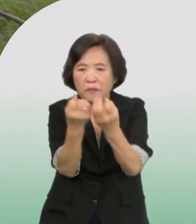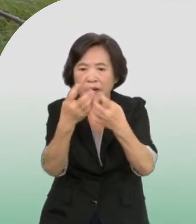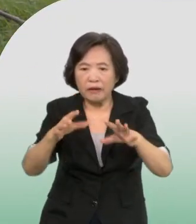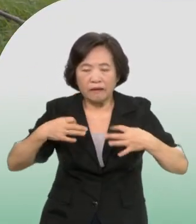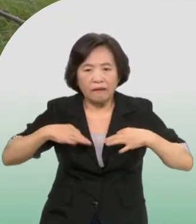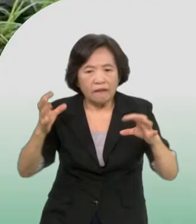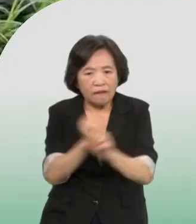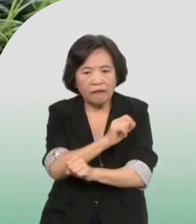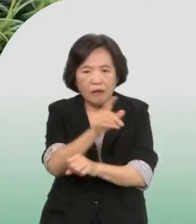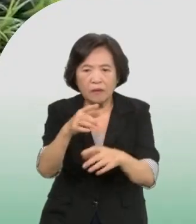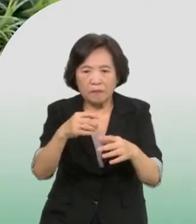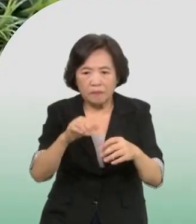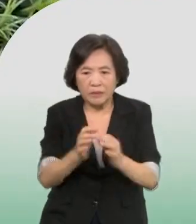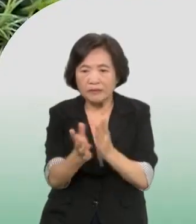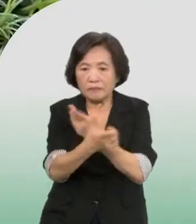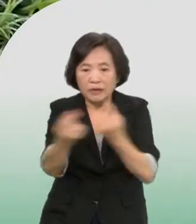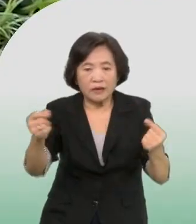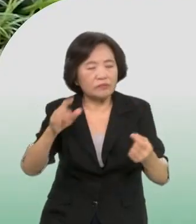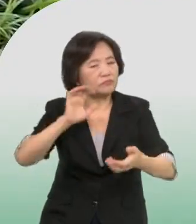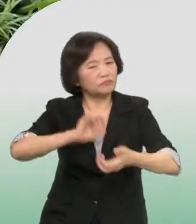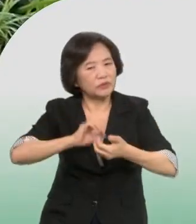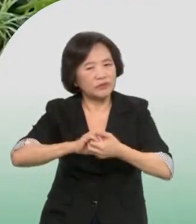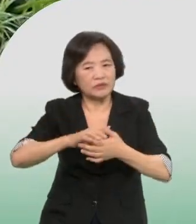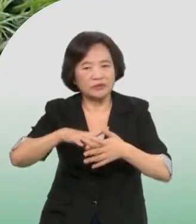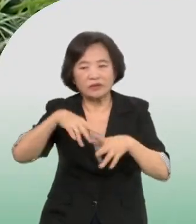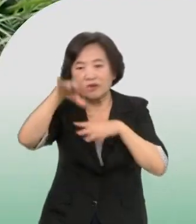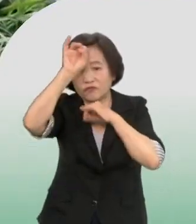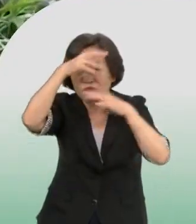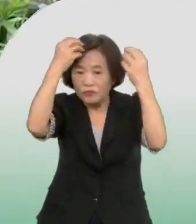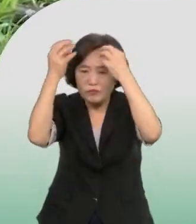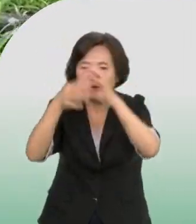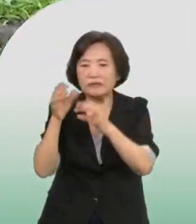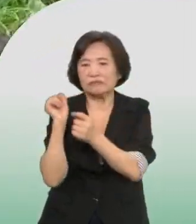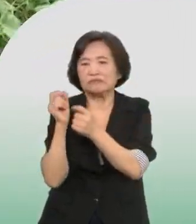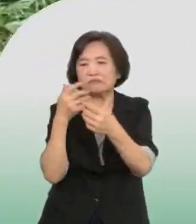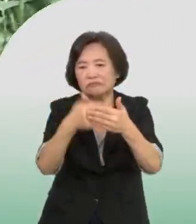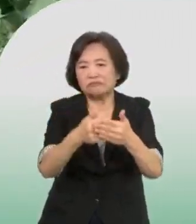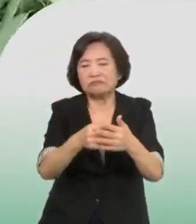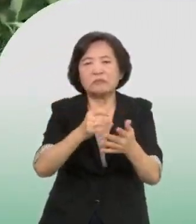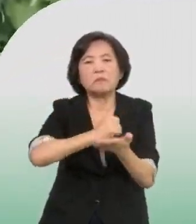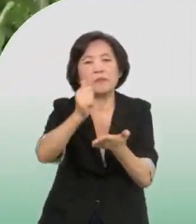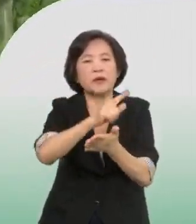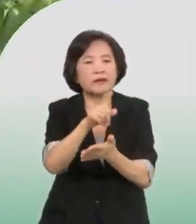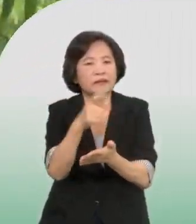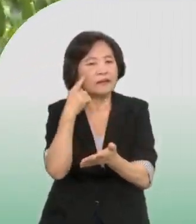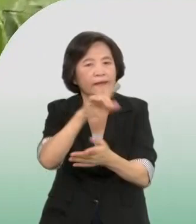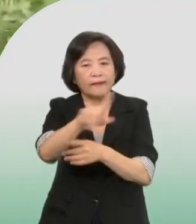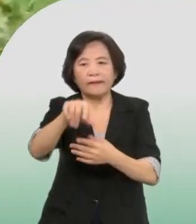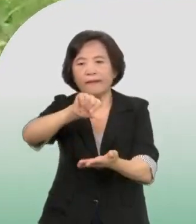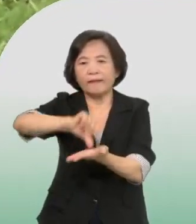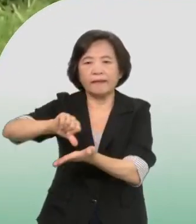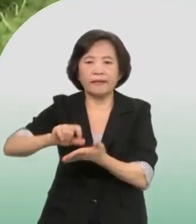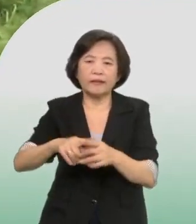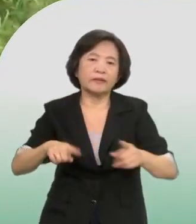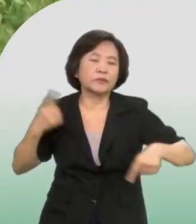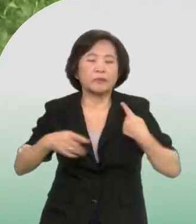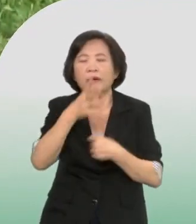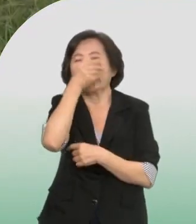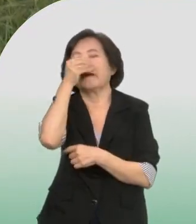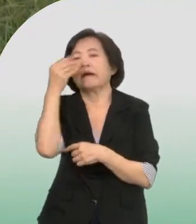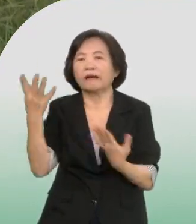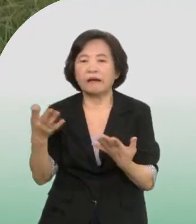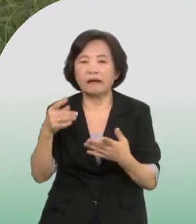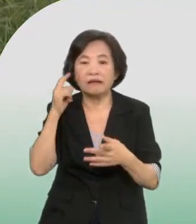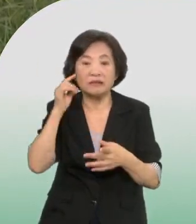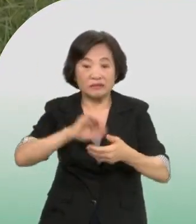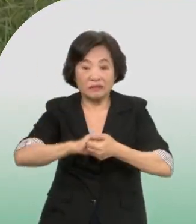做看清楚。另外，按照王里福果因为无法安安受到中国，因为遇到的工作业无得做，也是当青菜的观点。不应